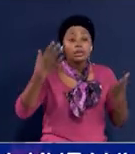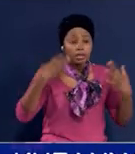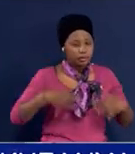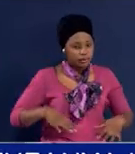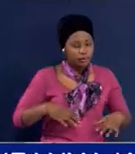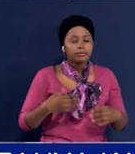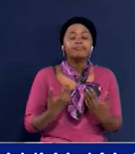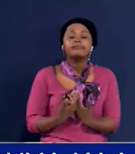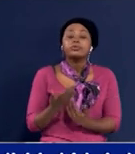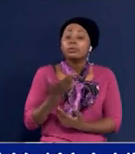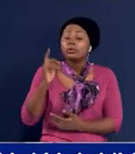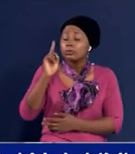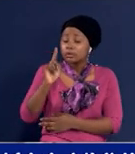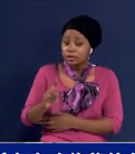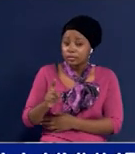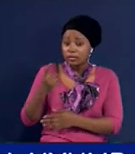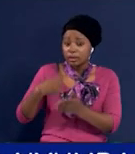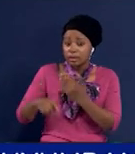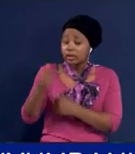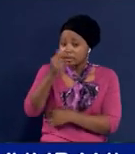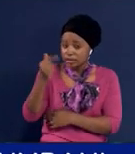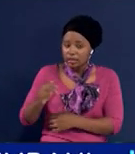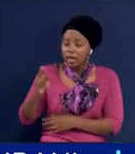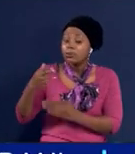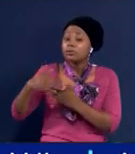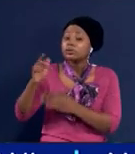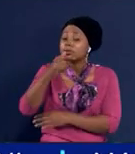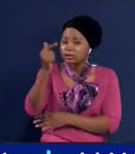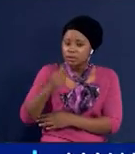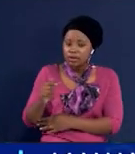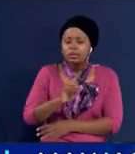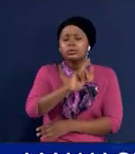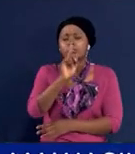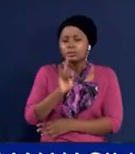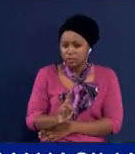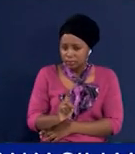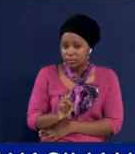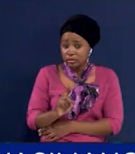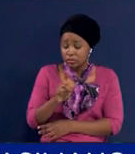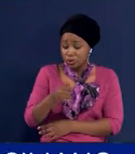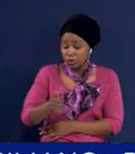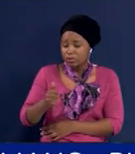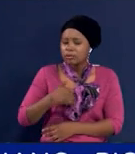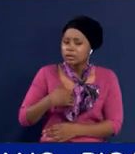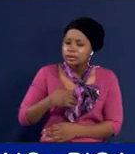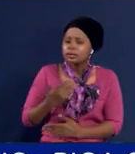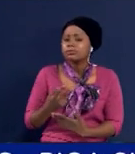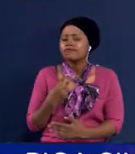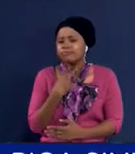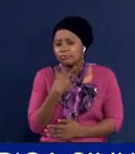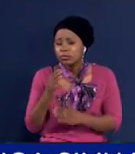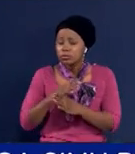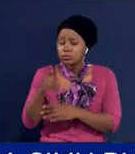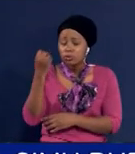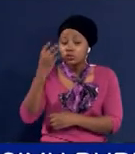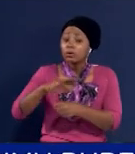mtazamaji popote pale ulipo ndani ya Tanzania hata nje ya Tanzania, tuulize swali lolote ambalo unahisi na kutatiza kuhusiana na ugonjwa huu wa